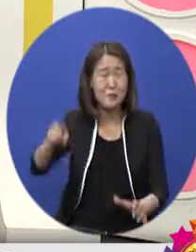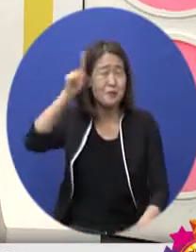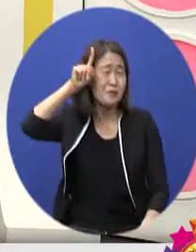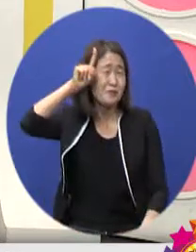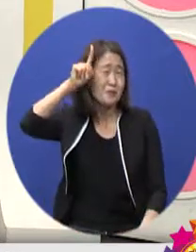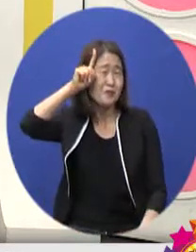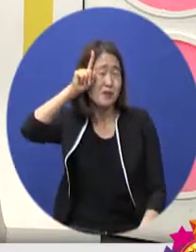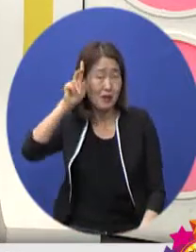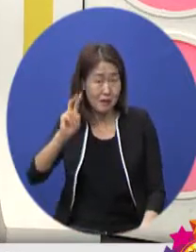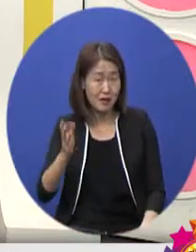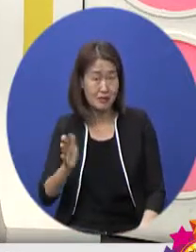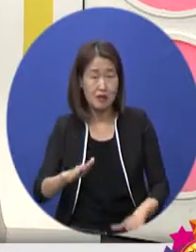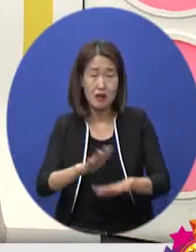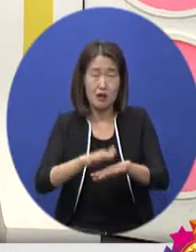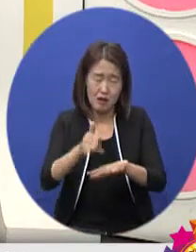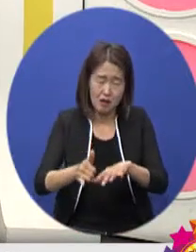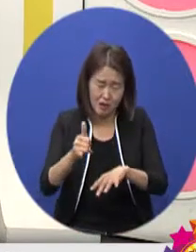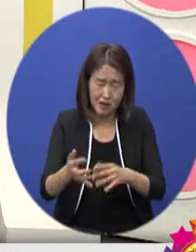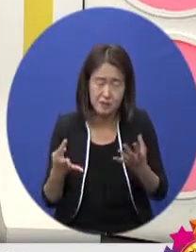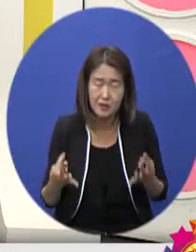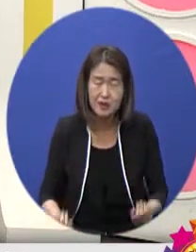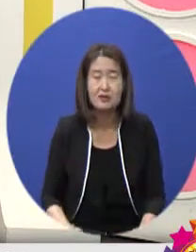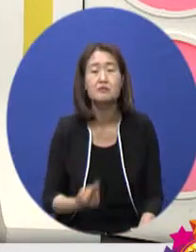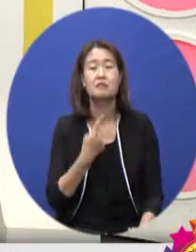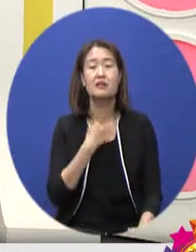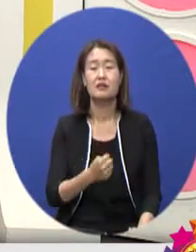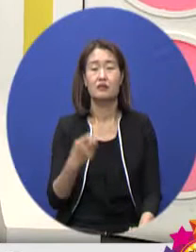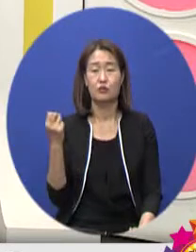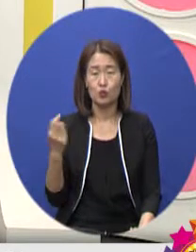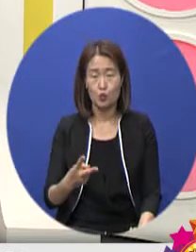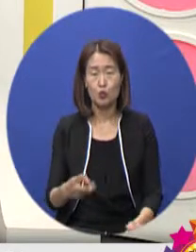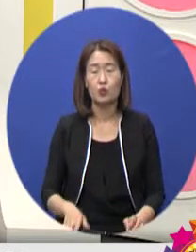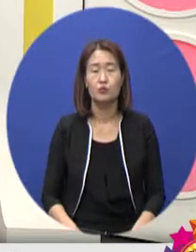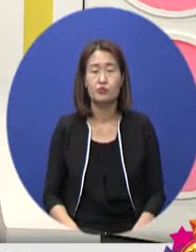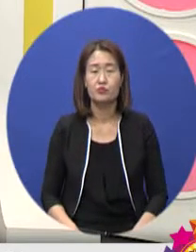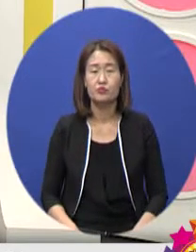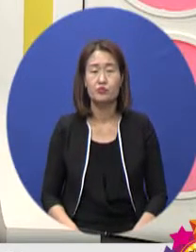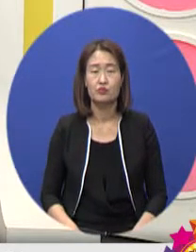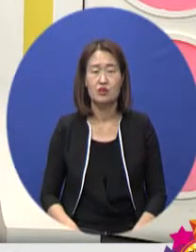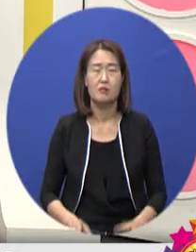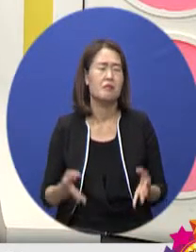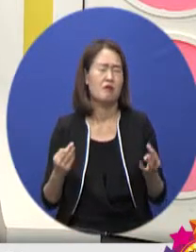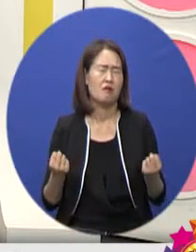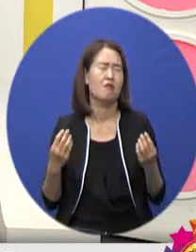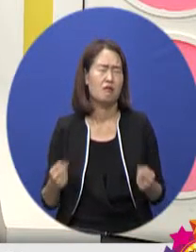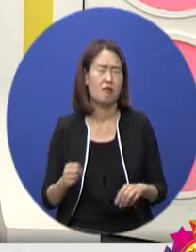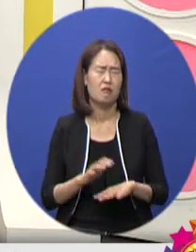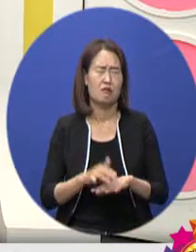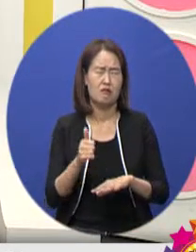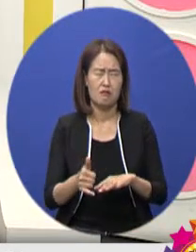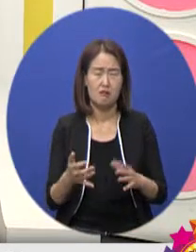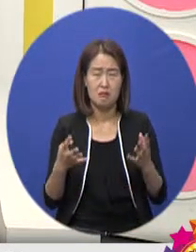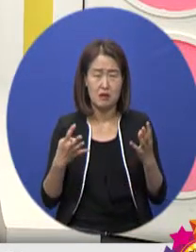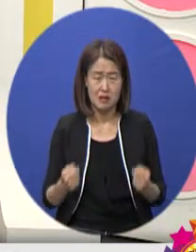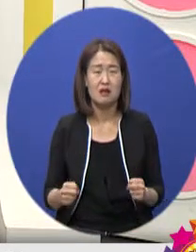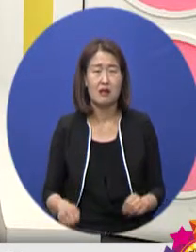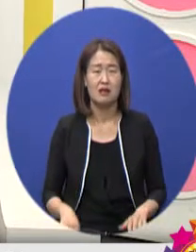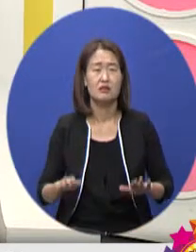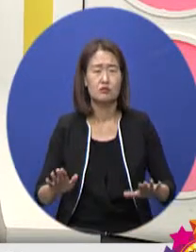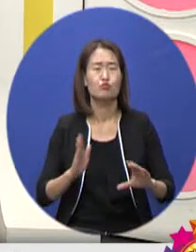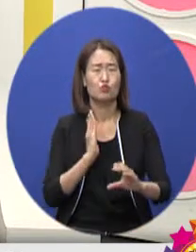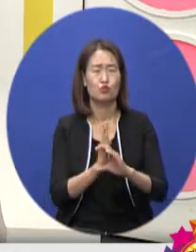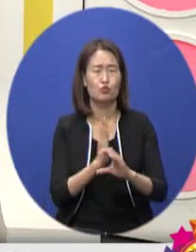네. 농사도 많이 짓고. 어이구. 네. 그냥 농사도 많아요. 나. 네. 밥 많아요. 많이